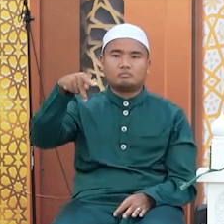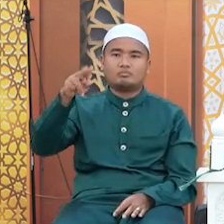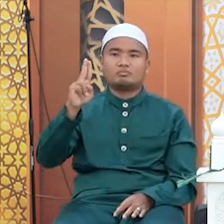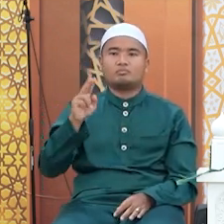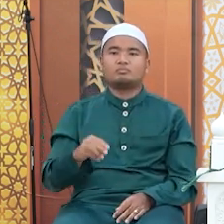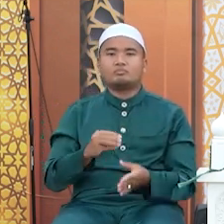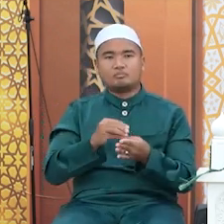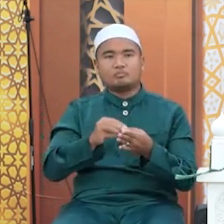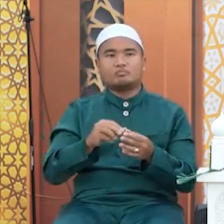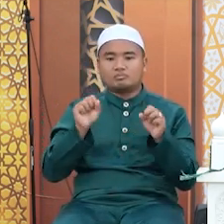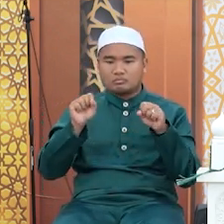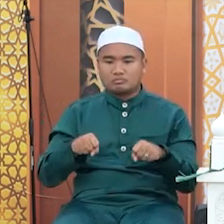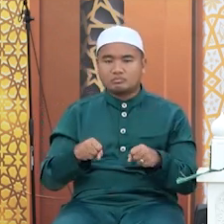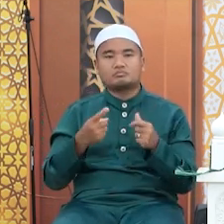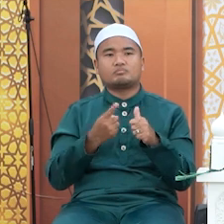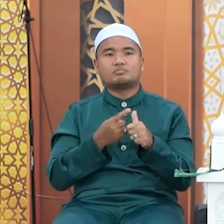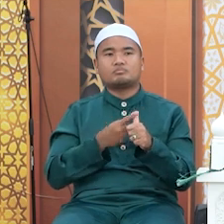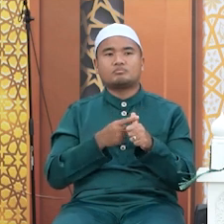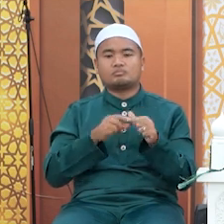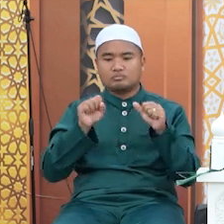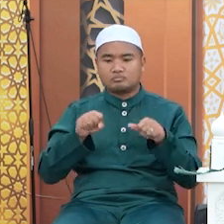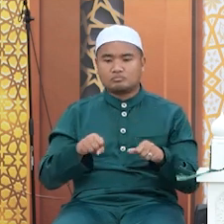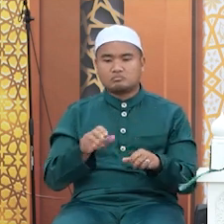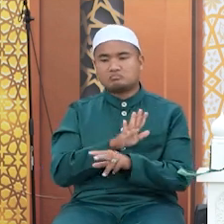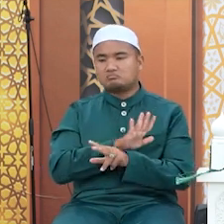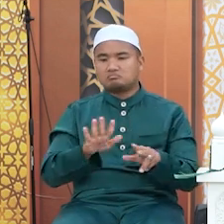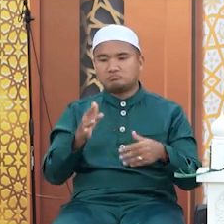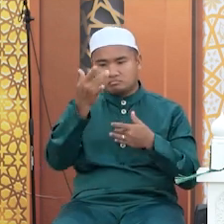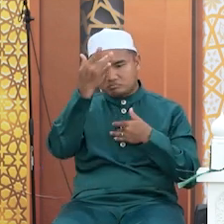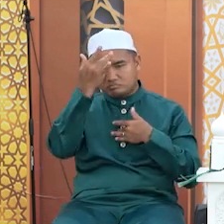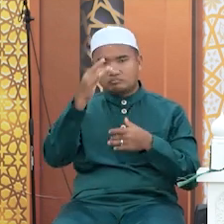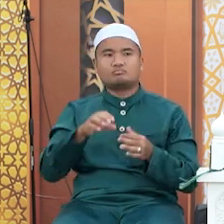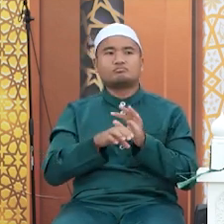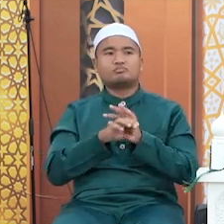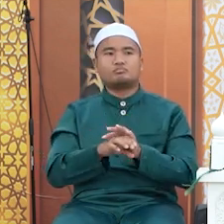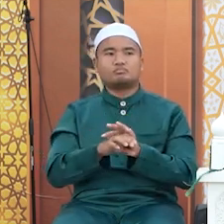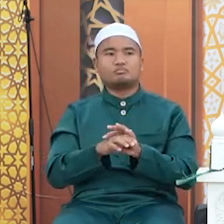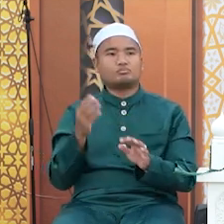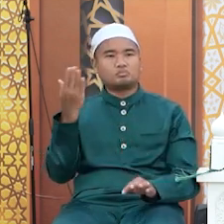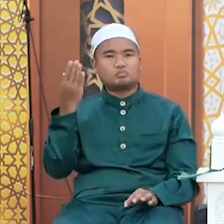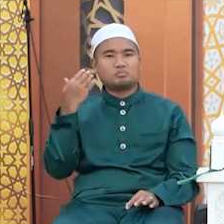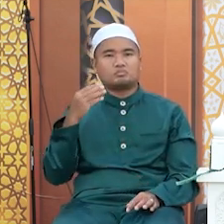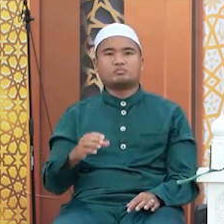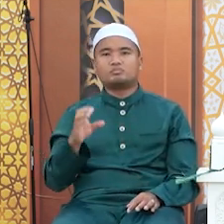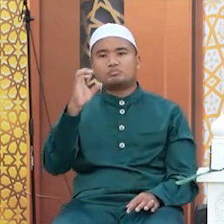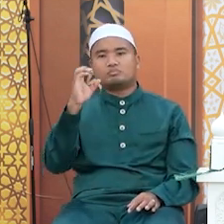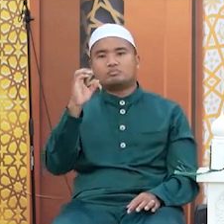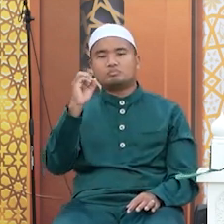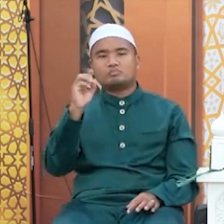Mampu dari segi tak ada penyakit. Macam contohnya bukan zaman COVID. Nak pergi macam mana? Zaman